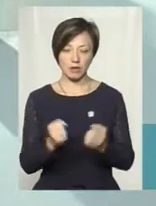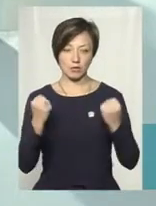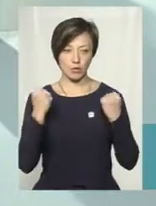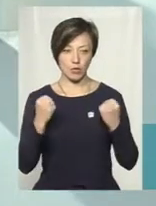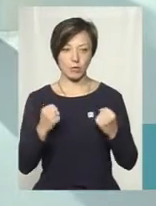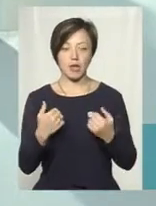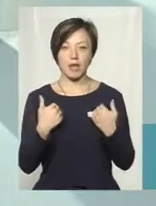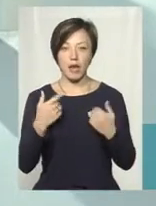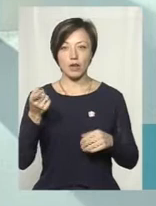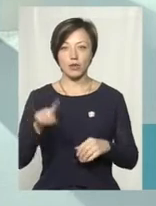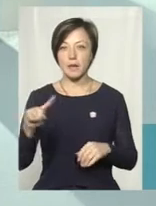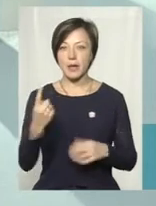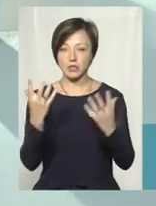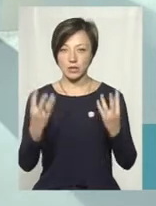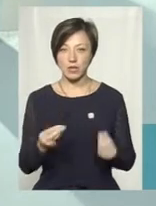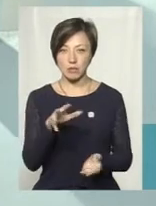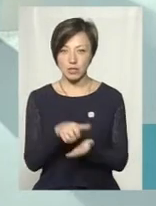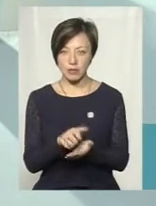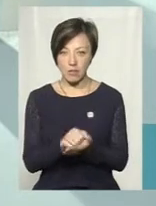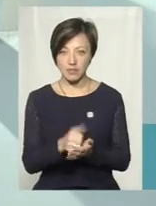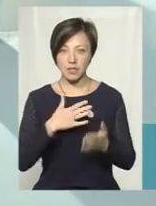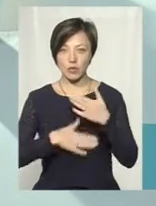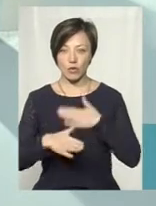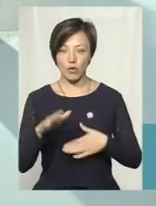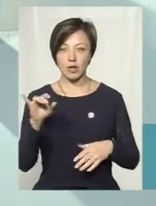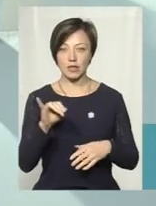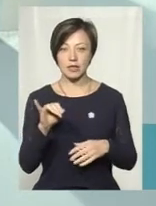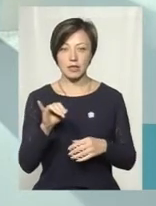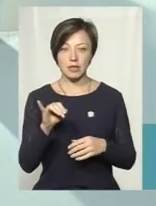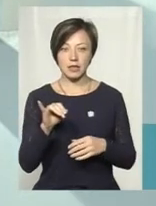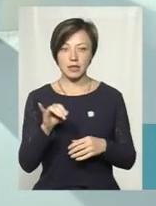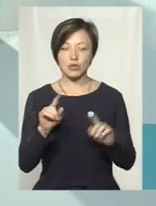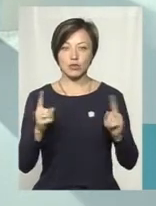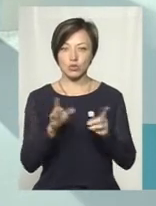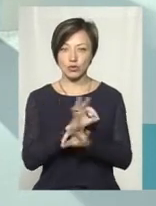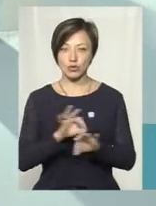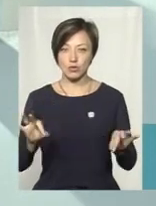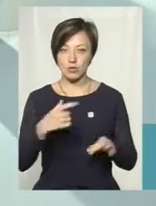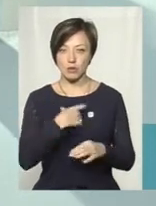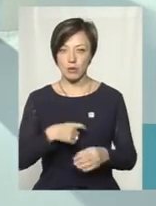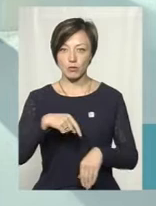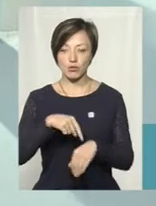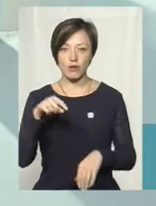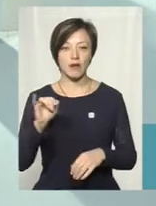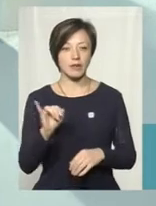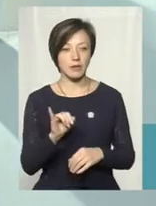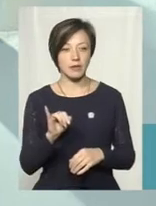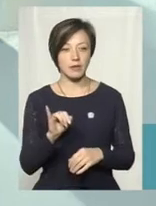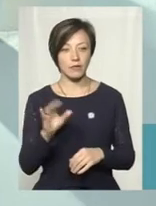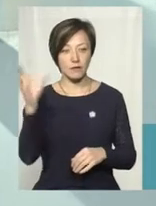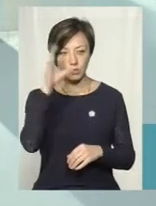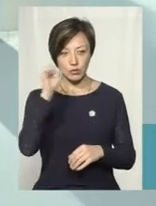спортом. Я б тоді перший день позаймався так з задоволенням і дуже чудово себе почував. І